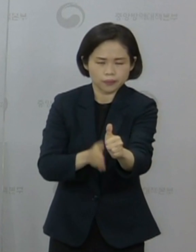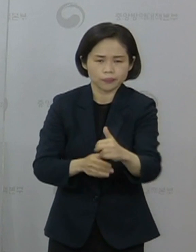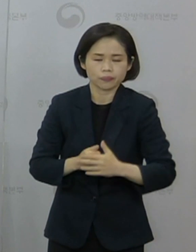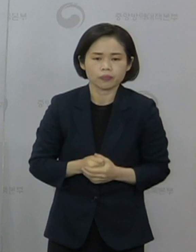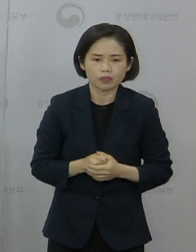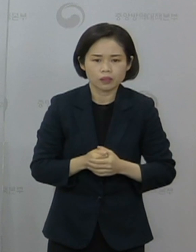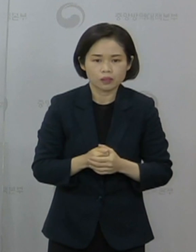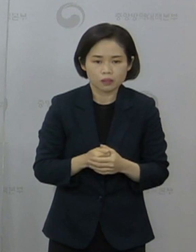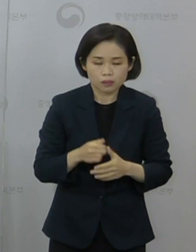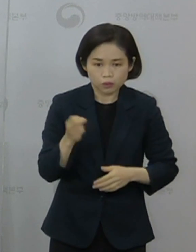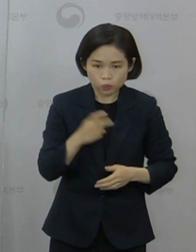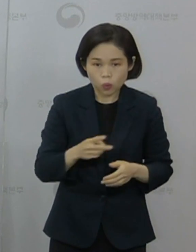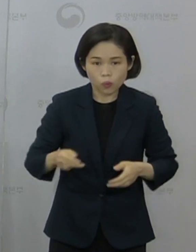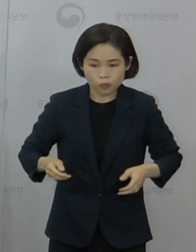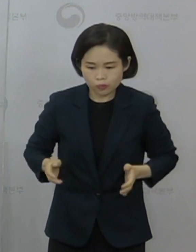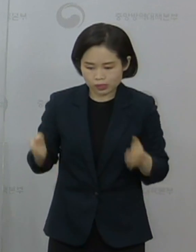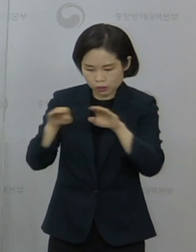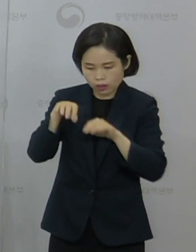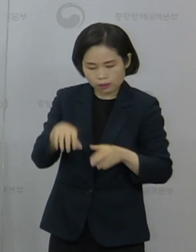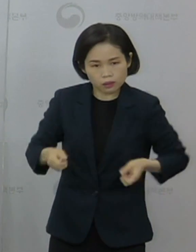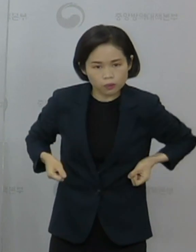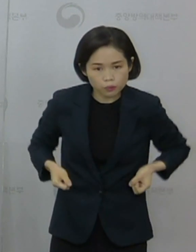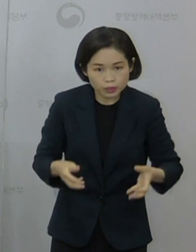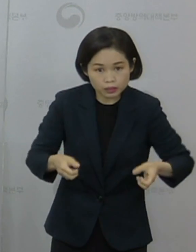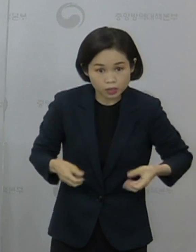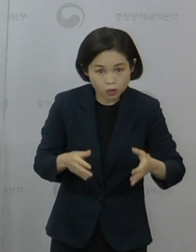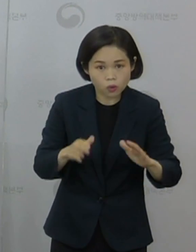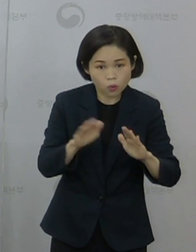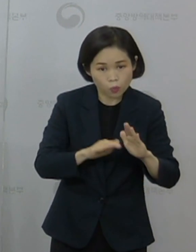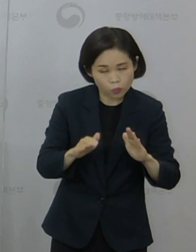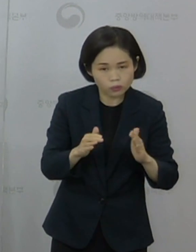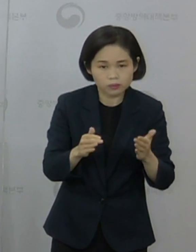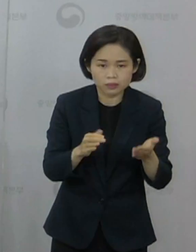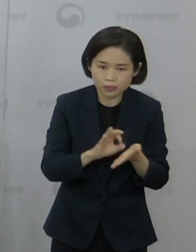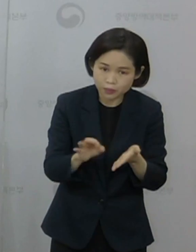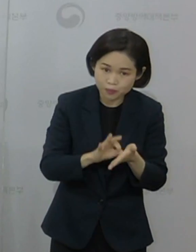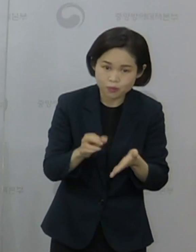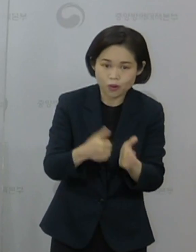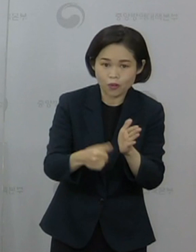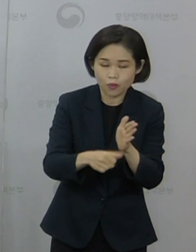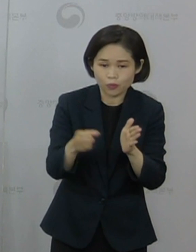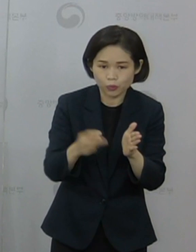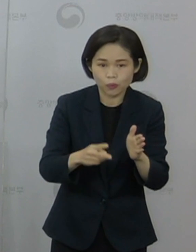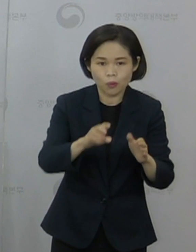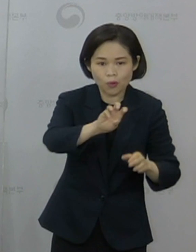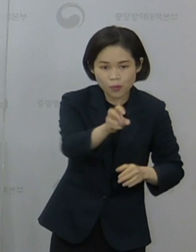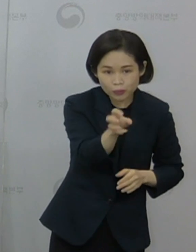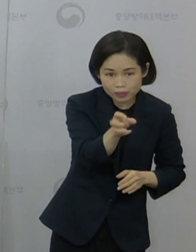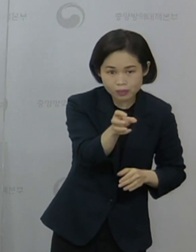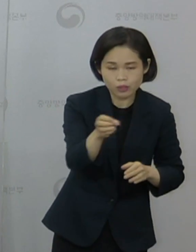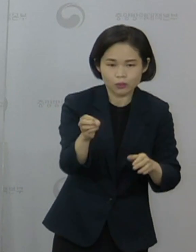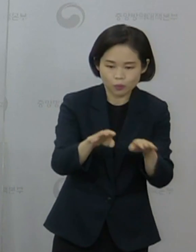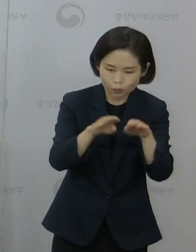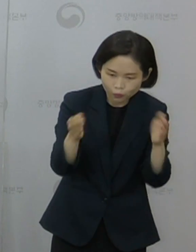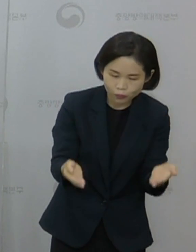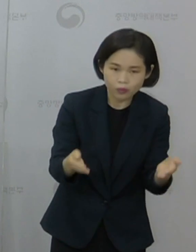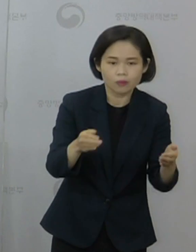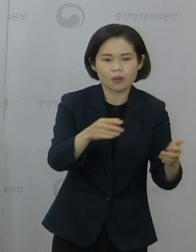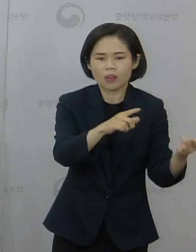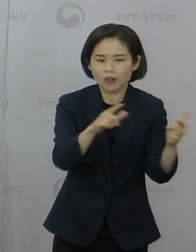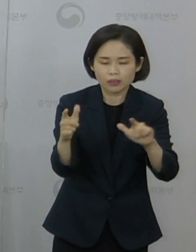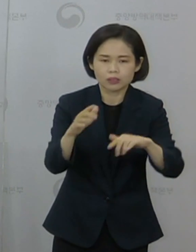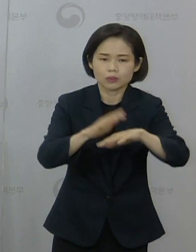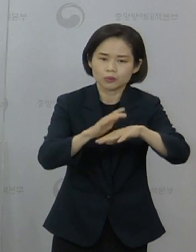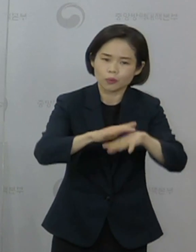또한 휠체어 든 0 0 물품 이나 아니면 특히 손이 많이 닿는 부위인 손잡이 문고리 등